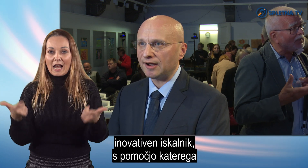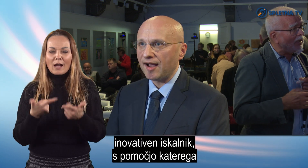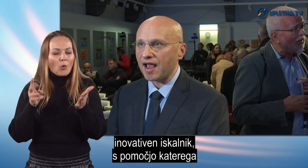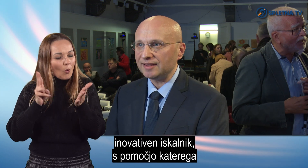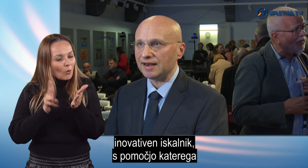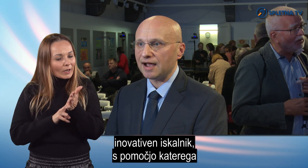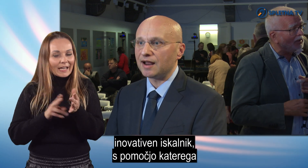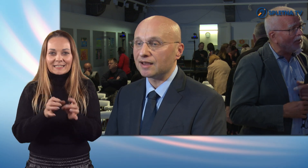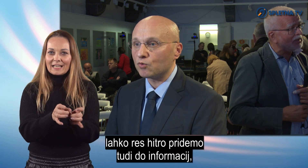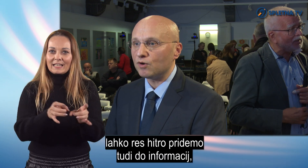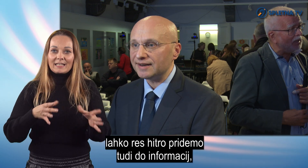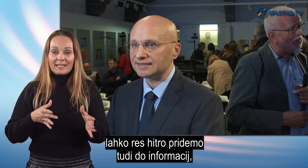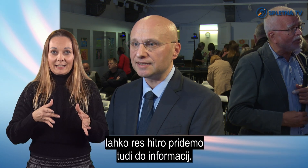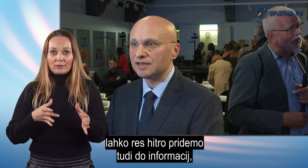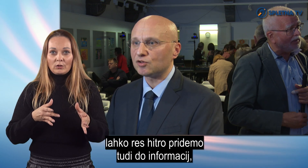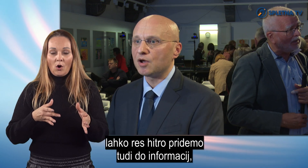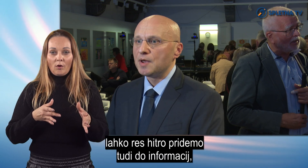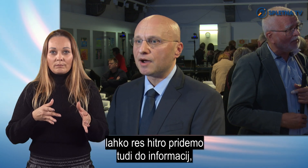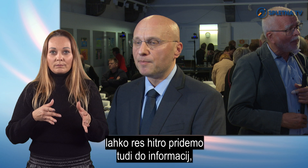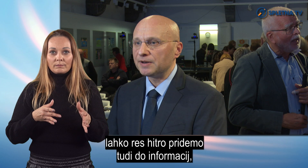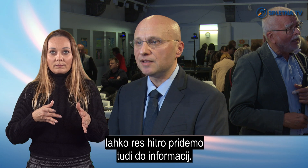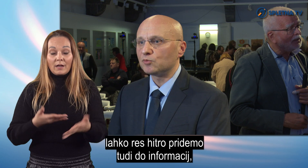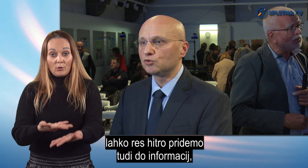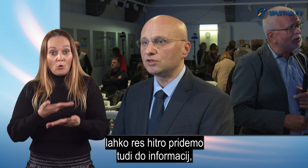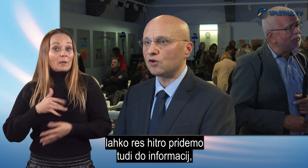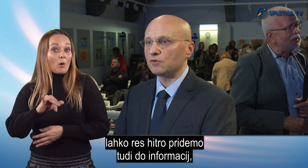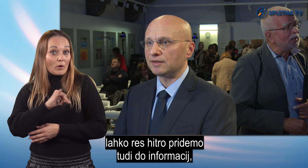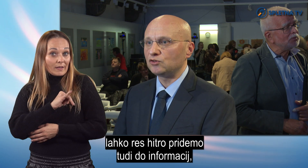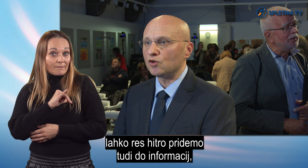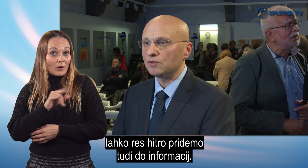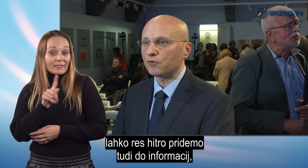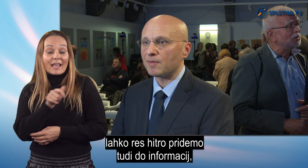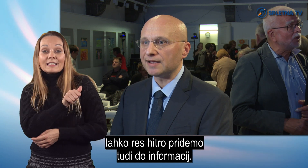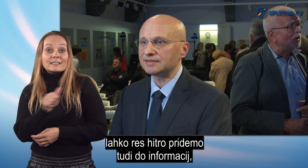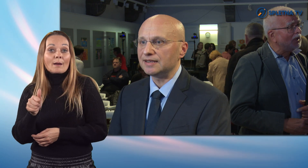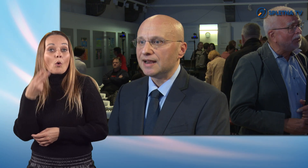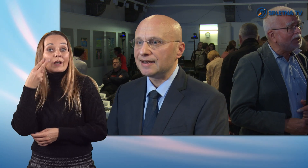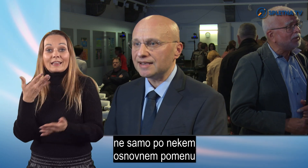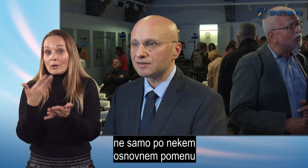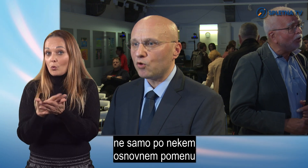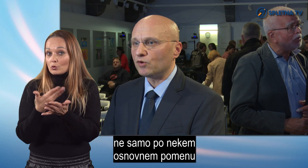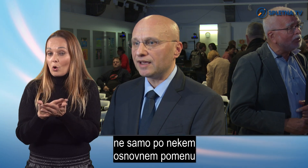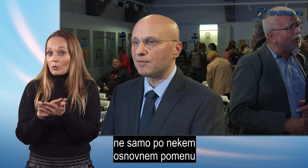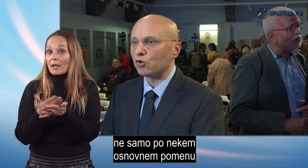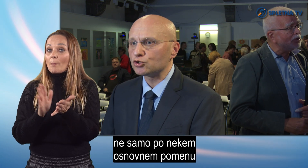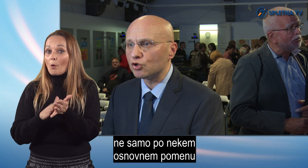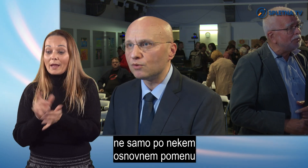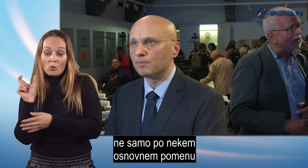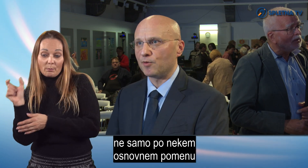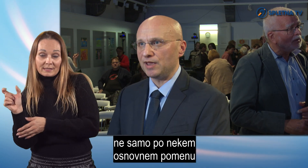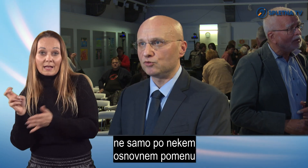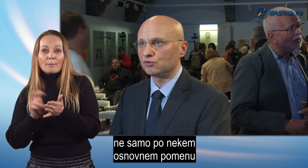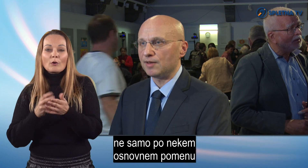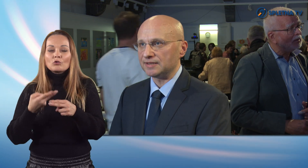pomočjo katerega lahko res hitro pridemo tudi do informacij ne samo o nekem